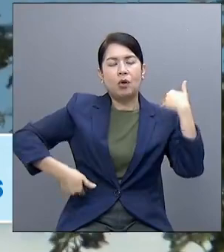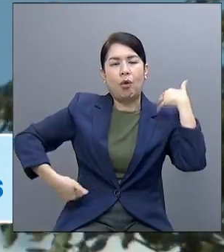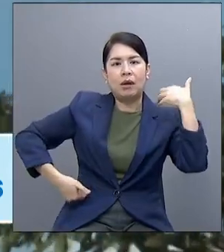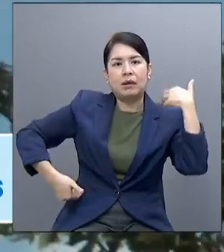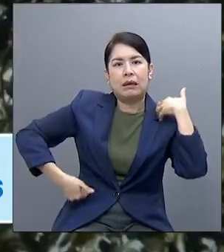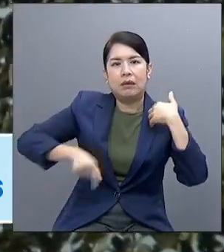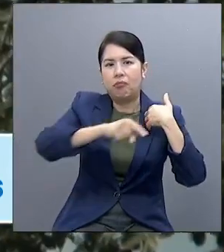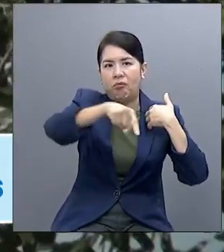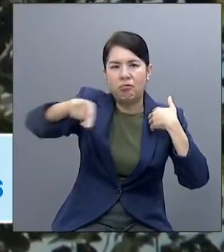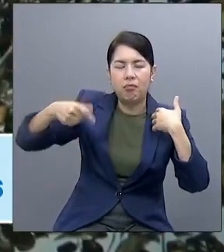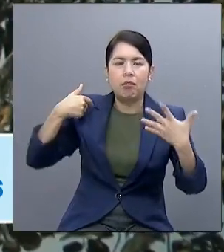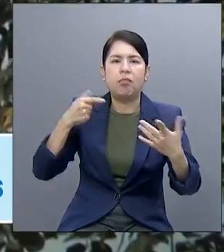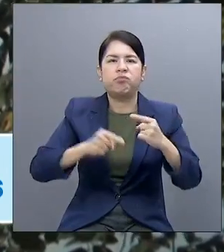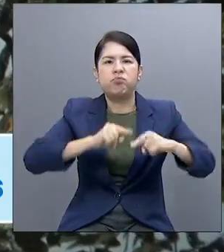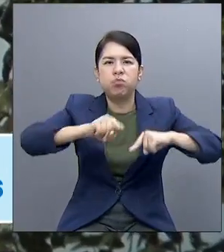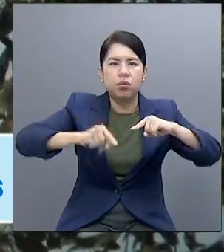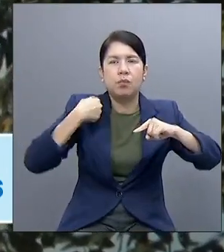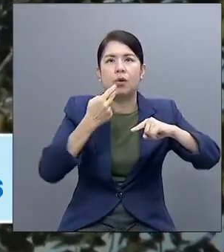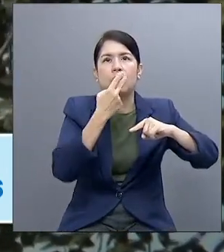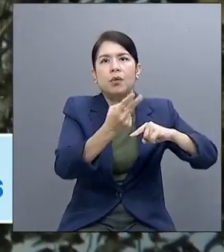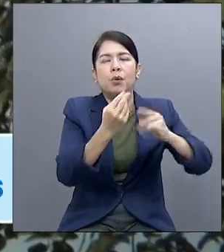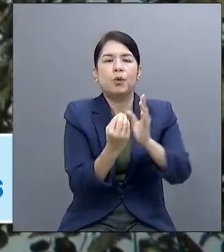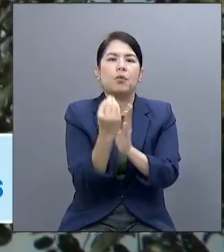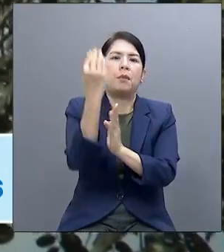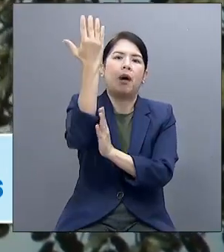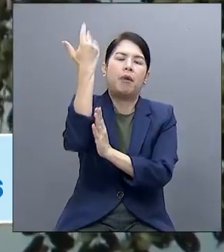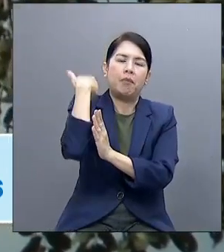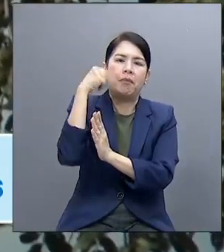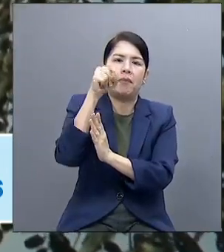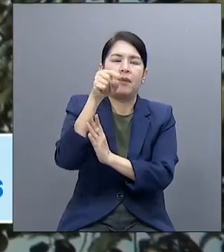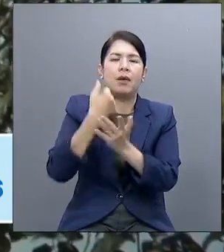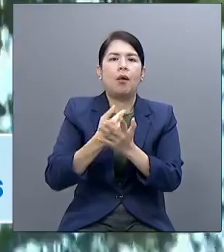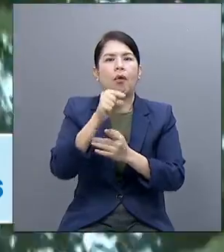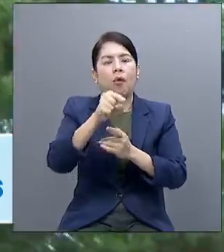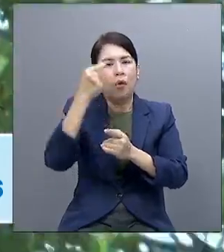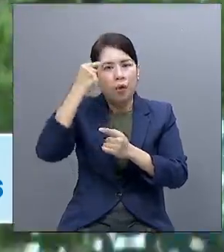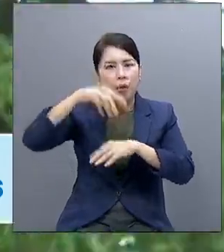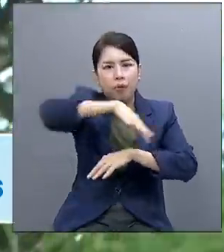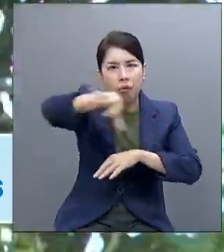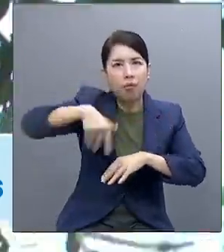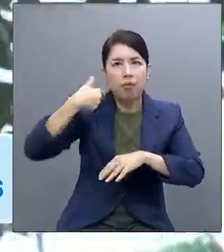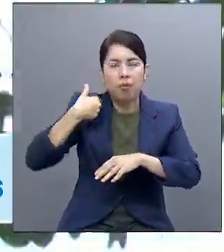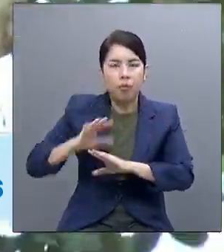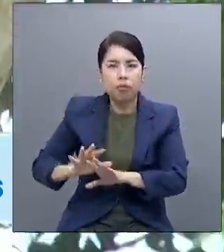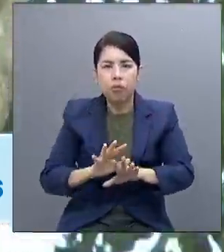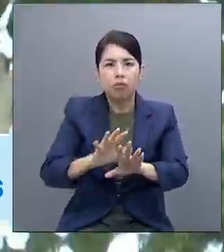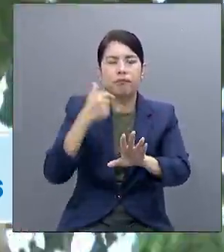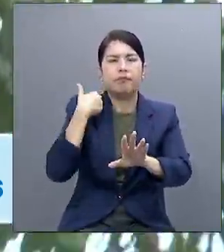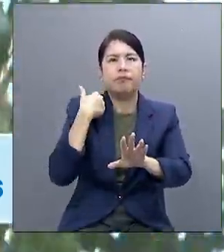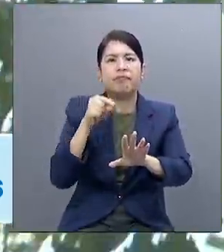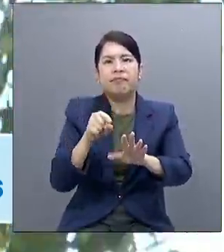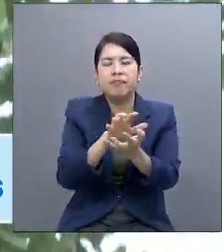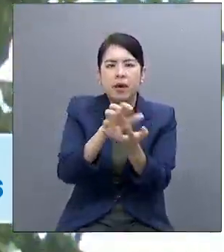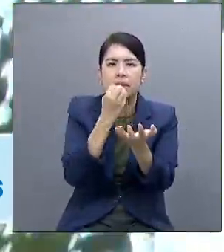ว่ามีฝูงลิงเนี่ยโอ้โหโหนต้นไม้แบบนี้เลยนะคะที่อาศัยอยู่บริเวณใกล้ๆเนี่ยพากันออกมายกพวกมาเลยมากัดมาขโม